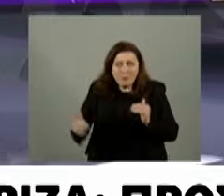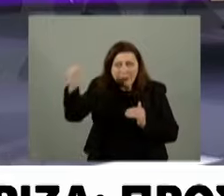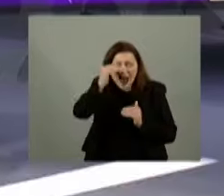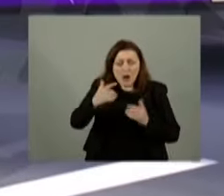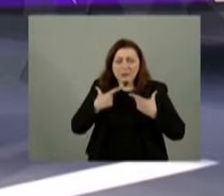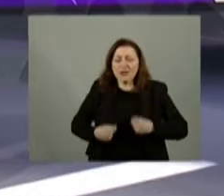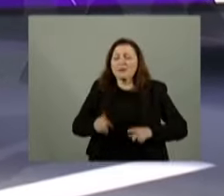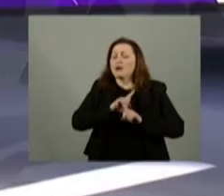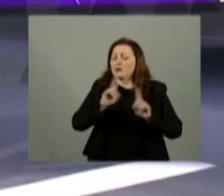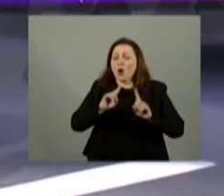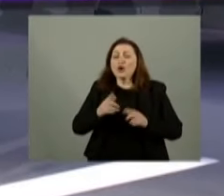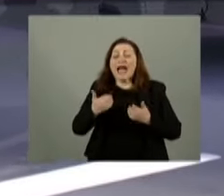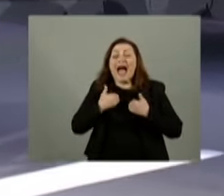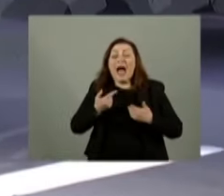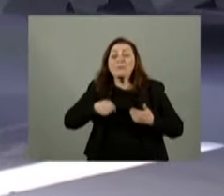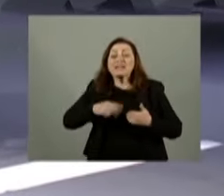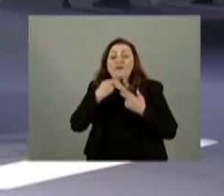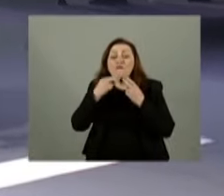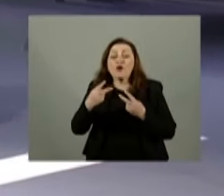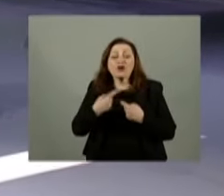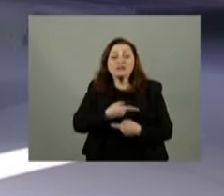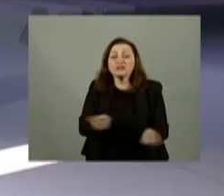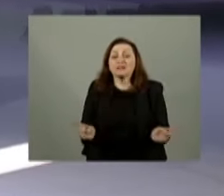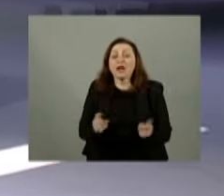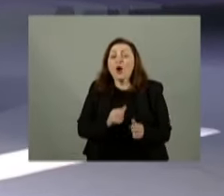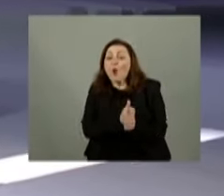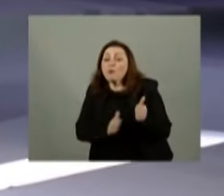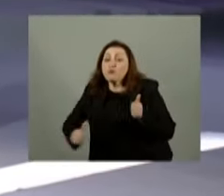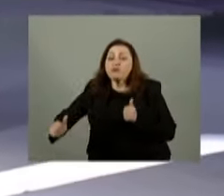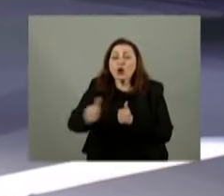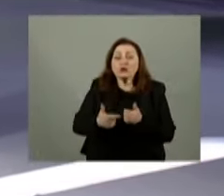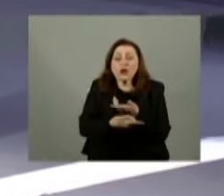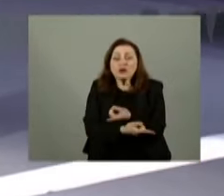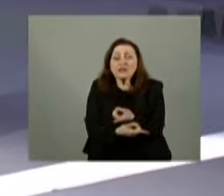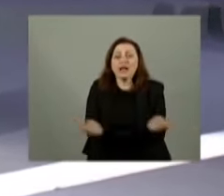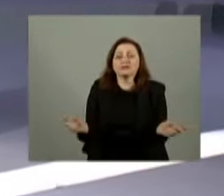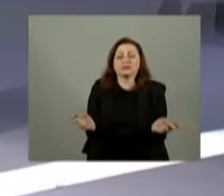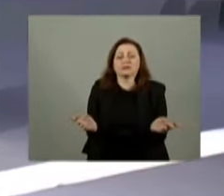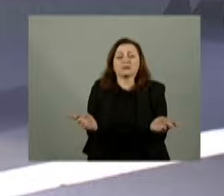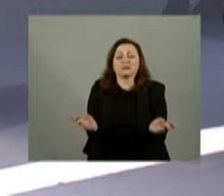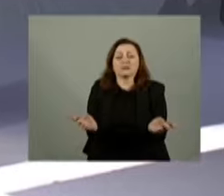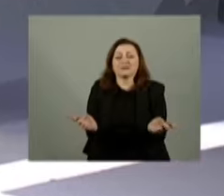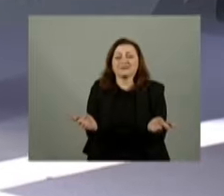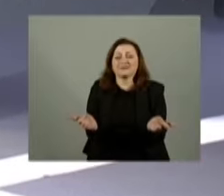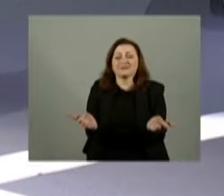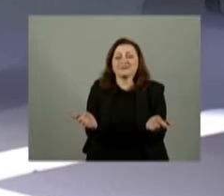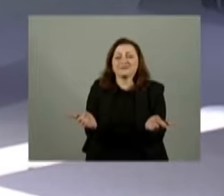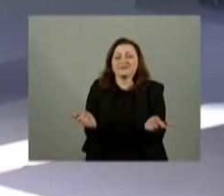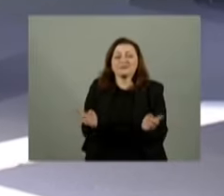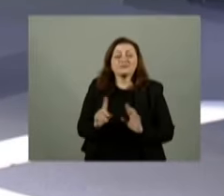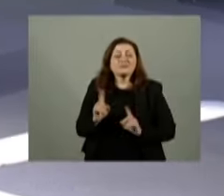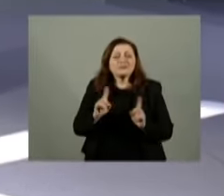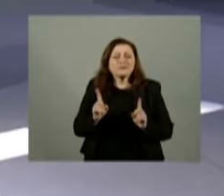τις εξελίξεις και στο συνέδριο του ΣΥΡΙΖΑ. Αν τελικά καταφέρει ο κύριος Κασελάκης και νικήσει τον όποιο αντίπαλο βρεθεί απέναντί